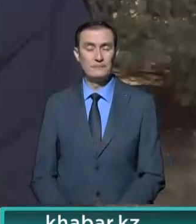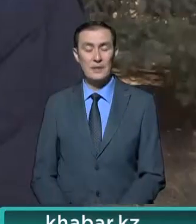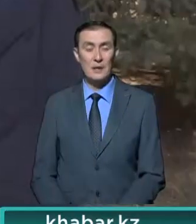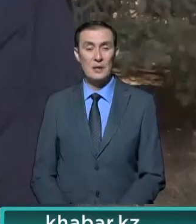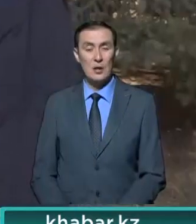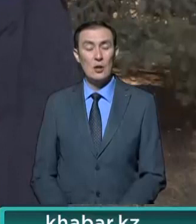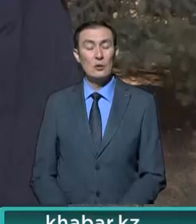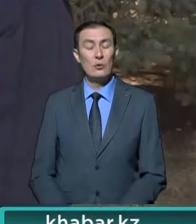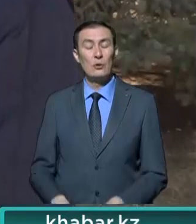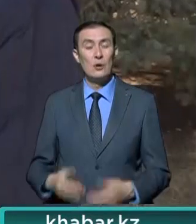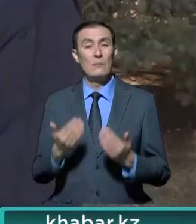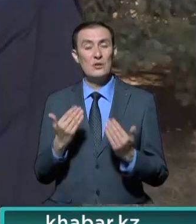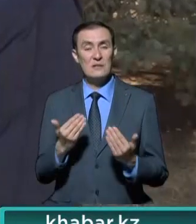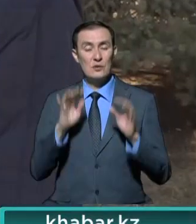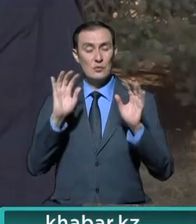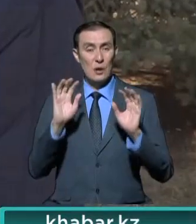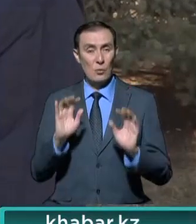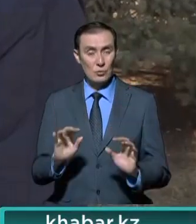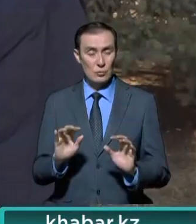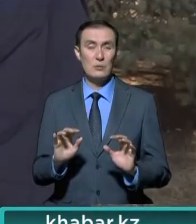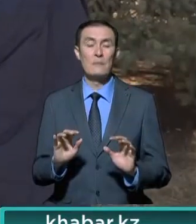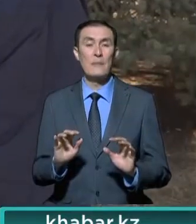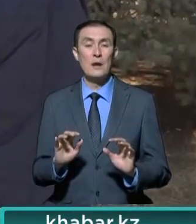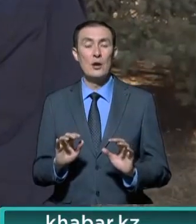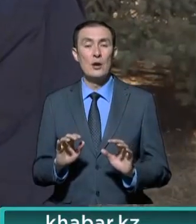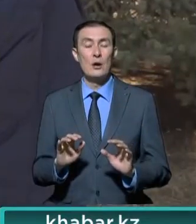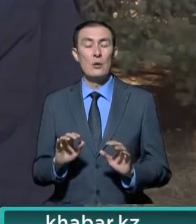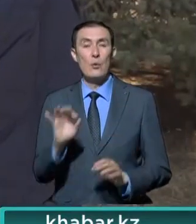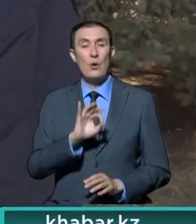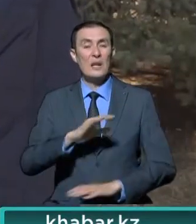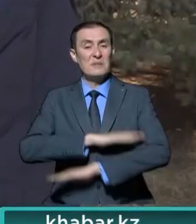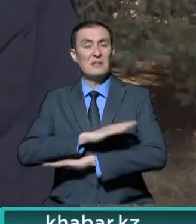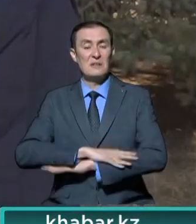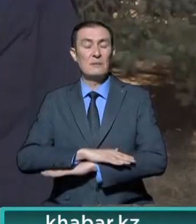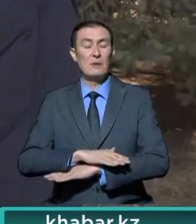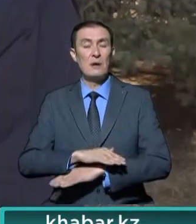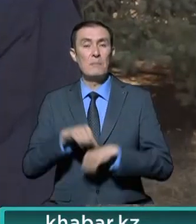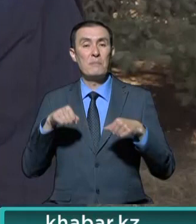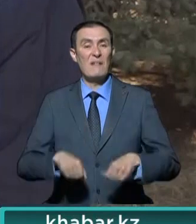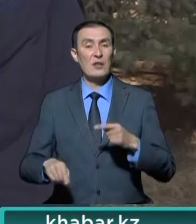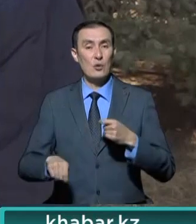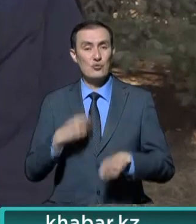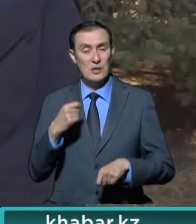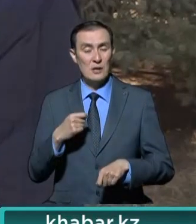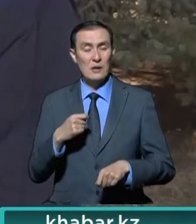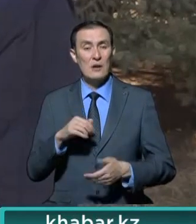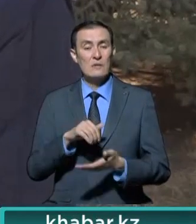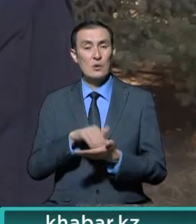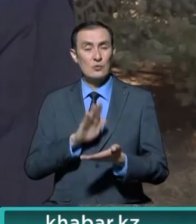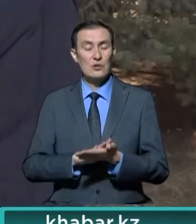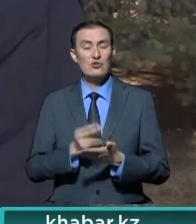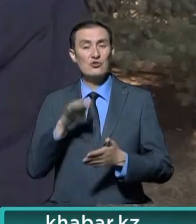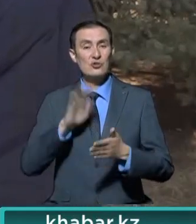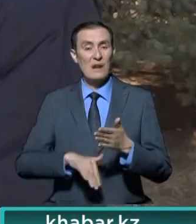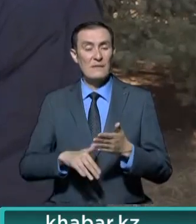Вместе с тем, согласно действующему законодательству, кодексом об административных правонарушениях предусмотрен штраф за